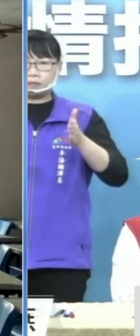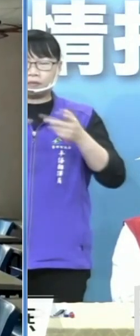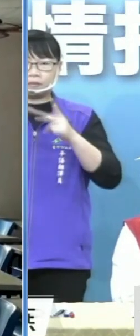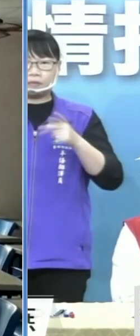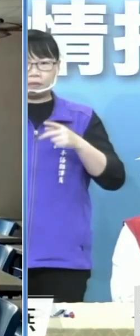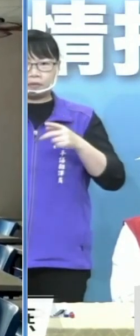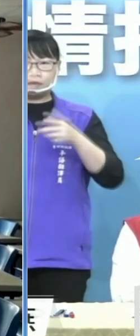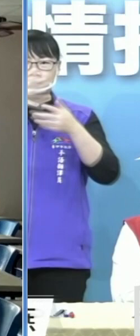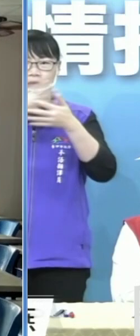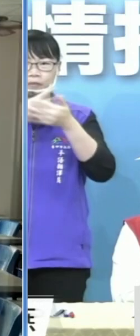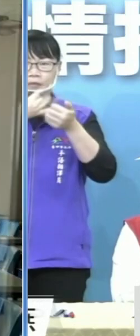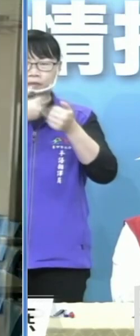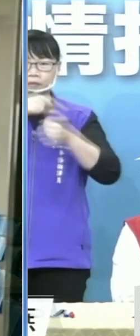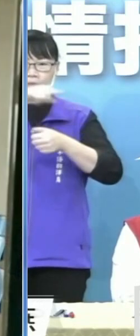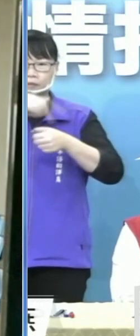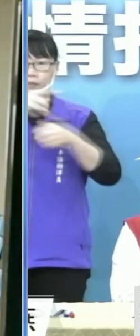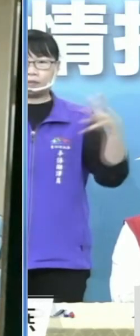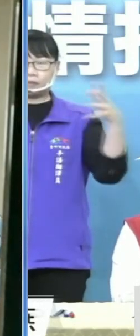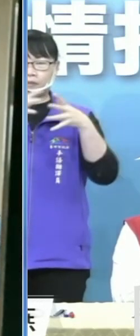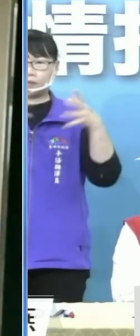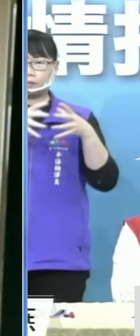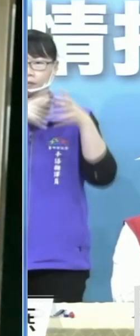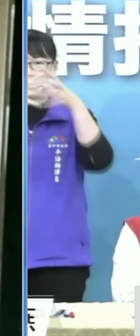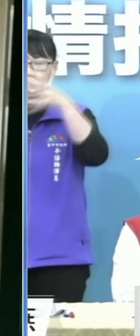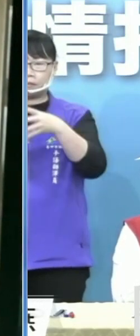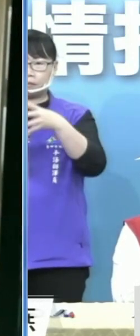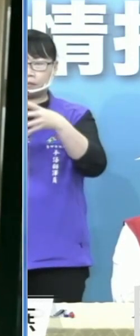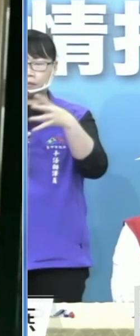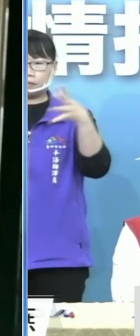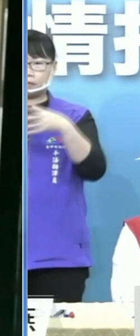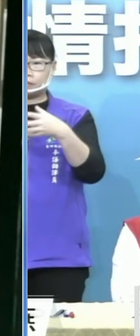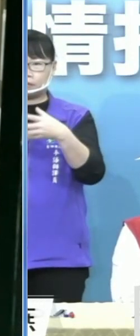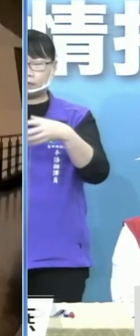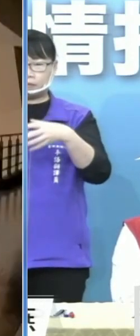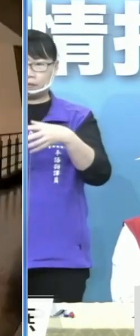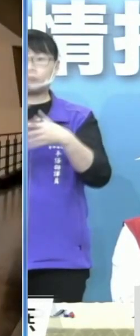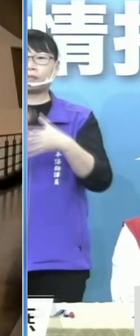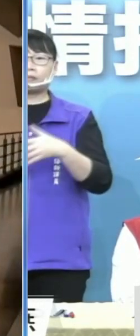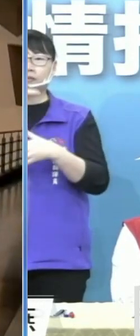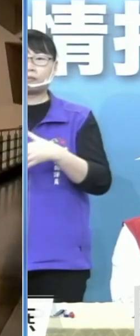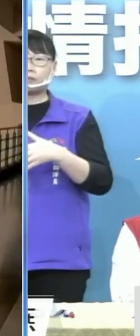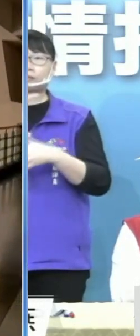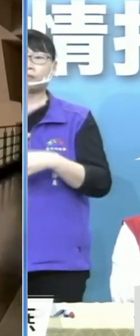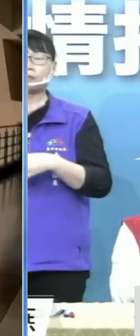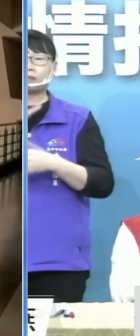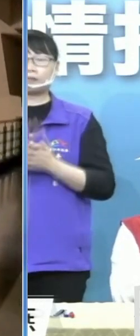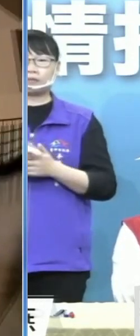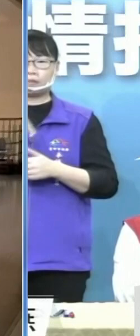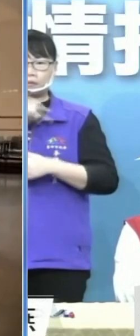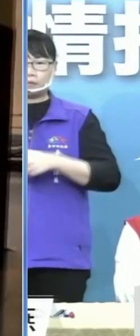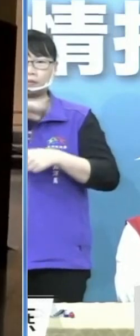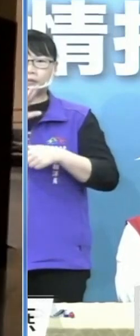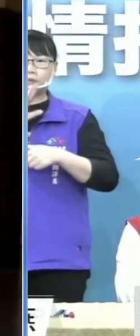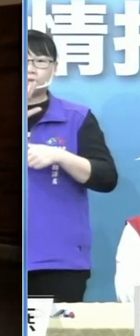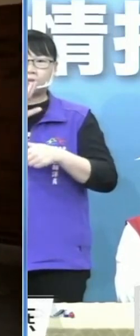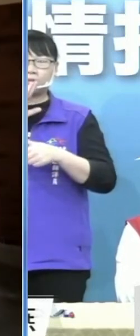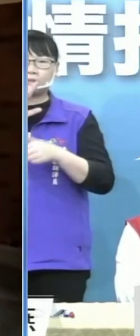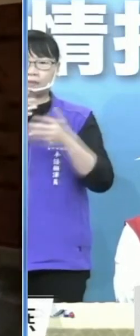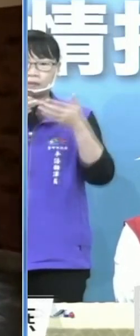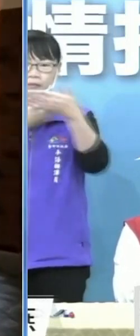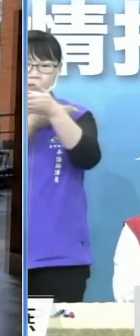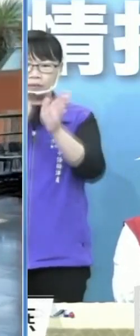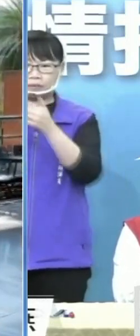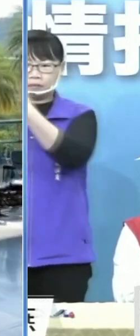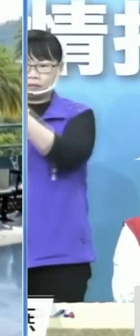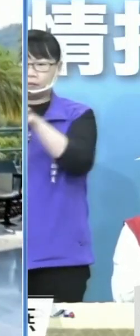大学的学生到同一间卡拉 OK 去唱歌，那他们是在隔壁房啊，